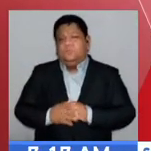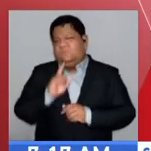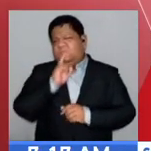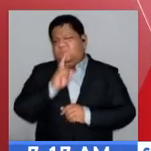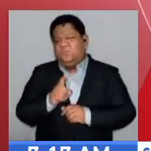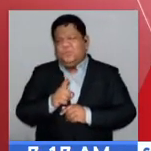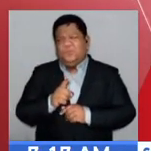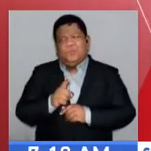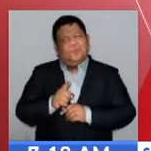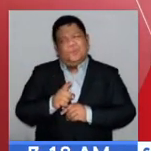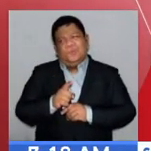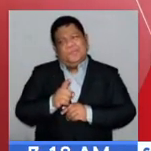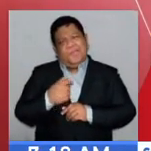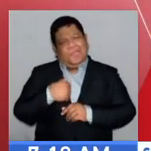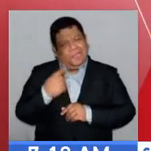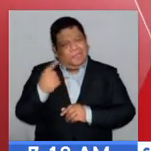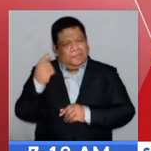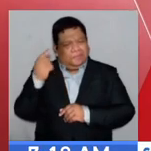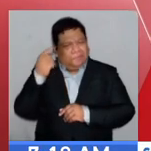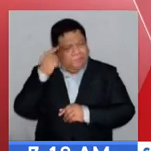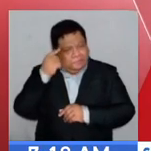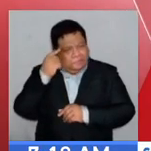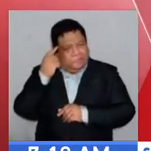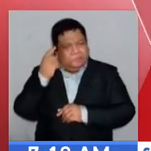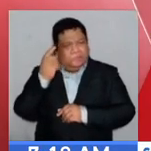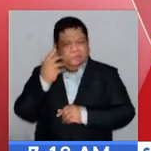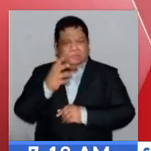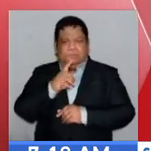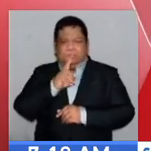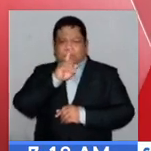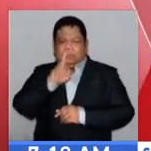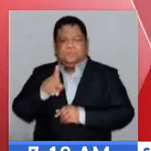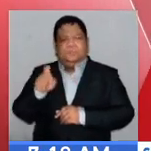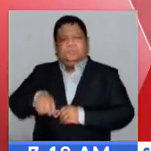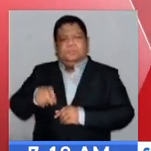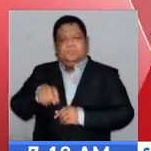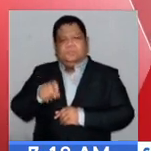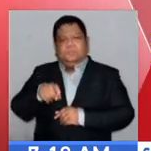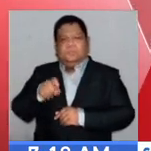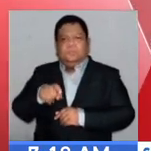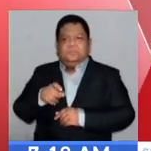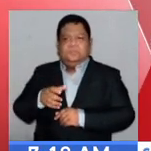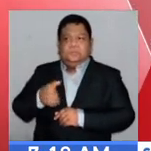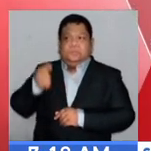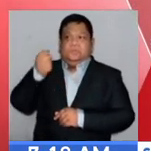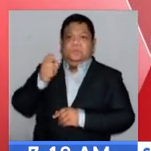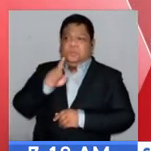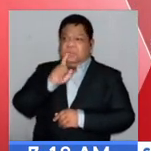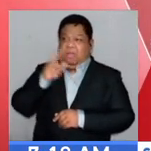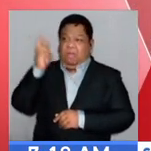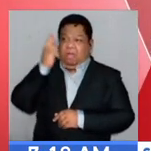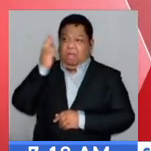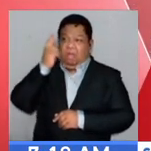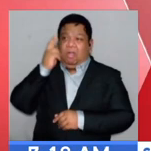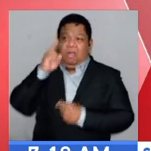ko, sagad-sari na talaga na yung palusot na yan ay